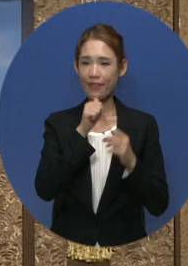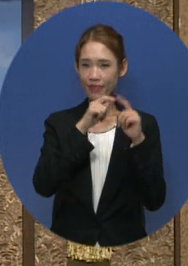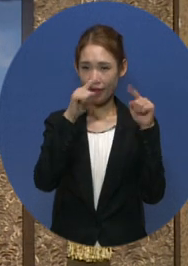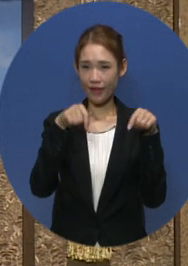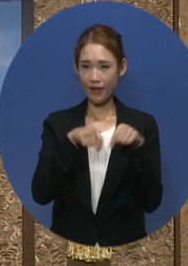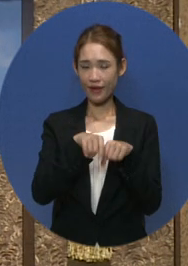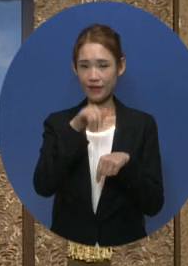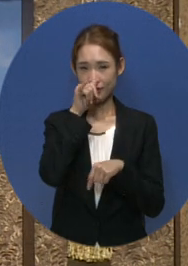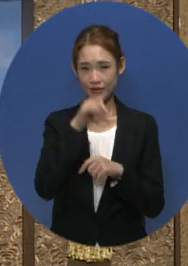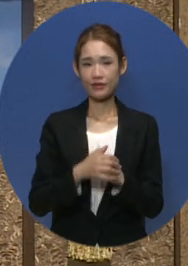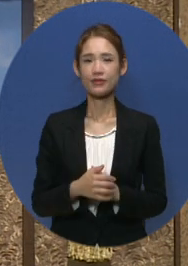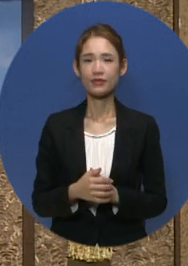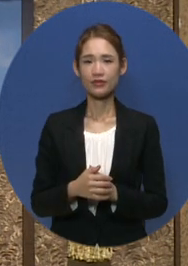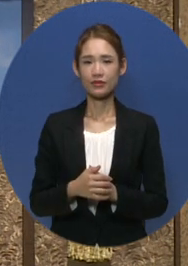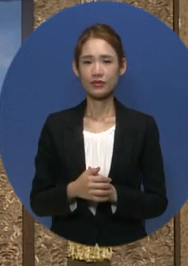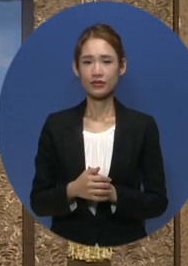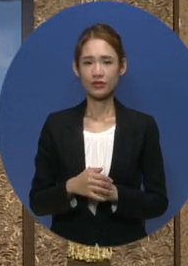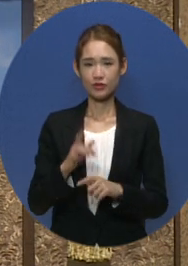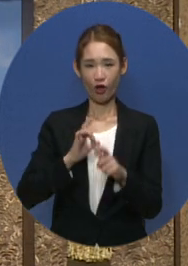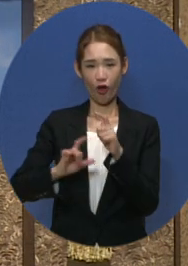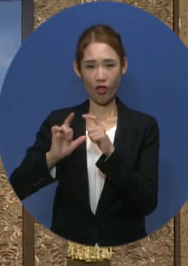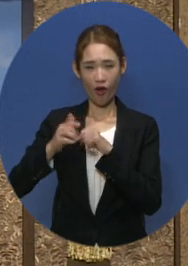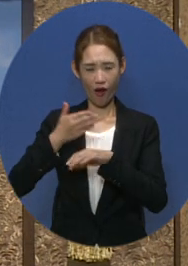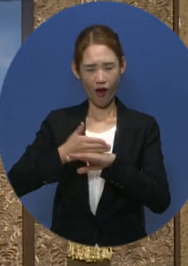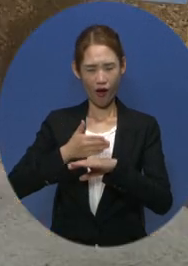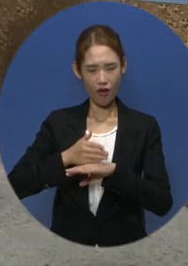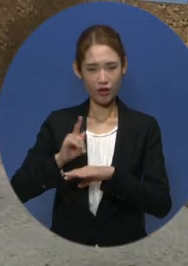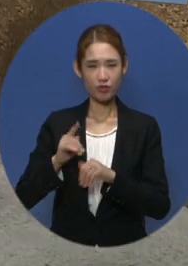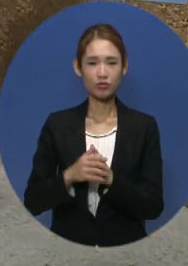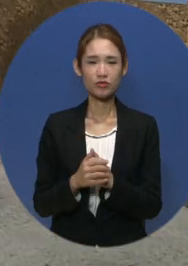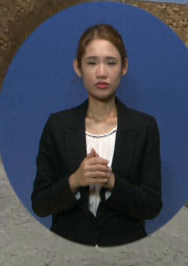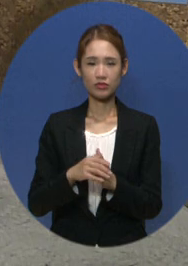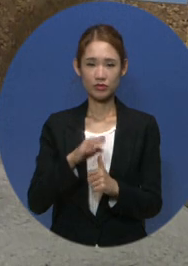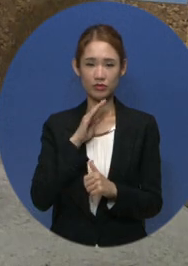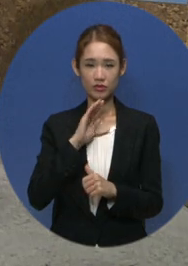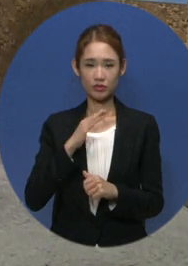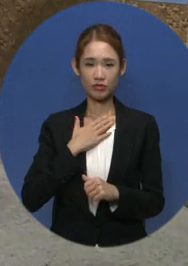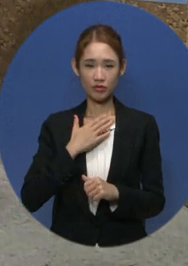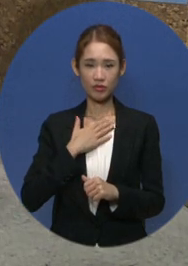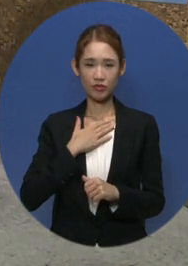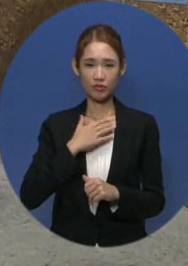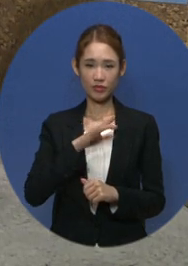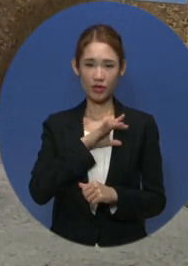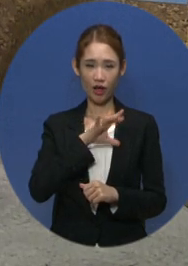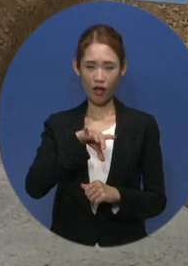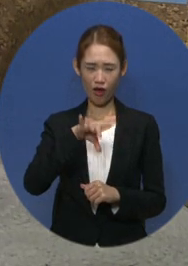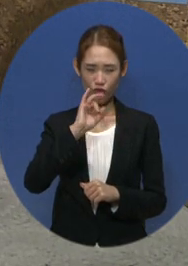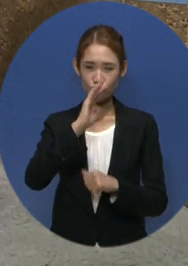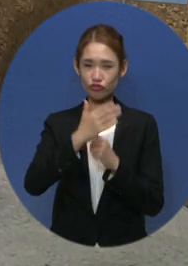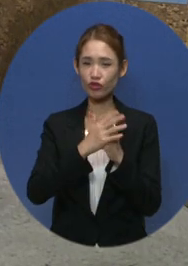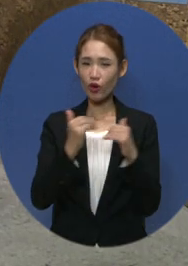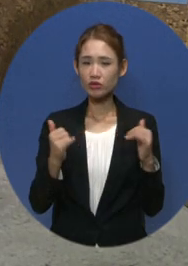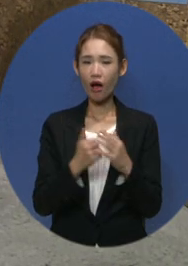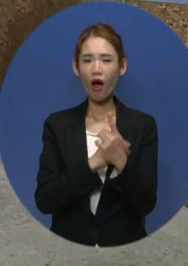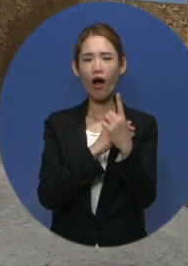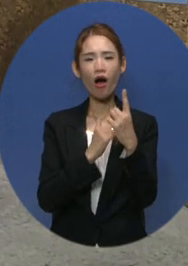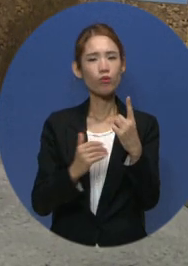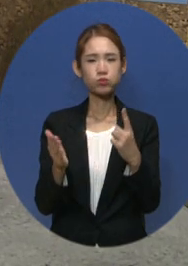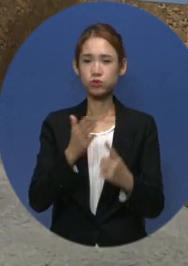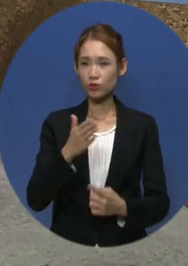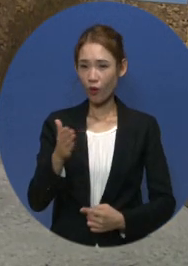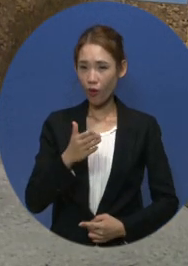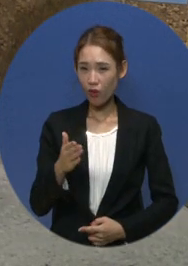안내가 있습니다. 갈수록 감사한 거는 네. 정말 저희는 처음에는 후원자가 한 명도 없었거든요.